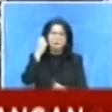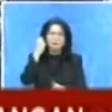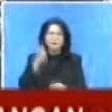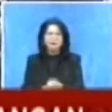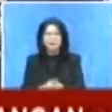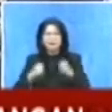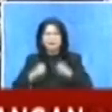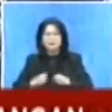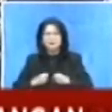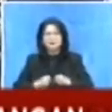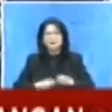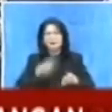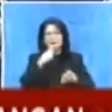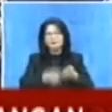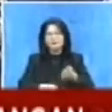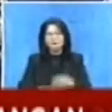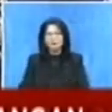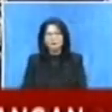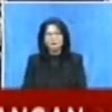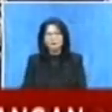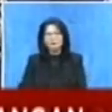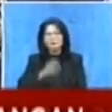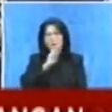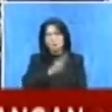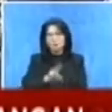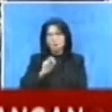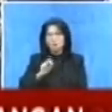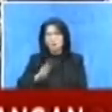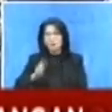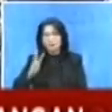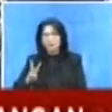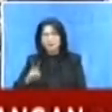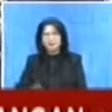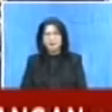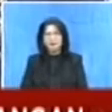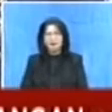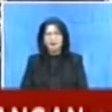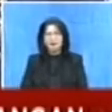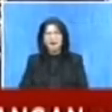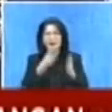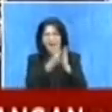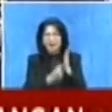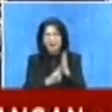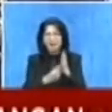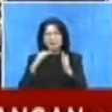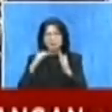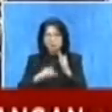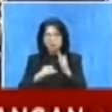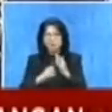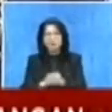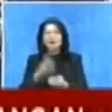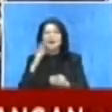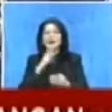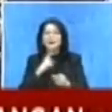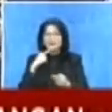konsolidasi fiskal, mengingat tahun 2023 defisit anggaran diharapkan dapat kembali ke level